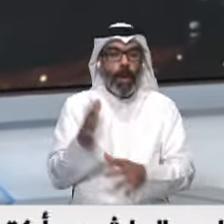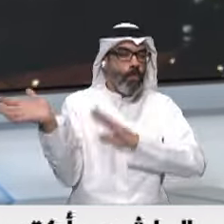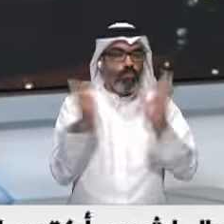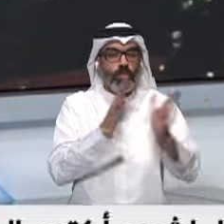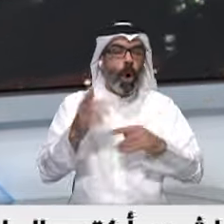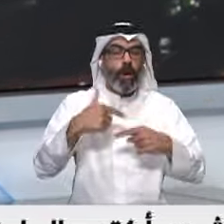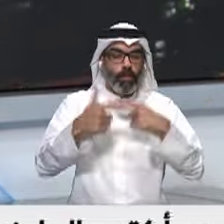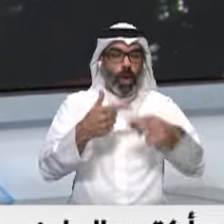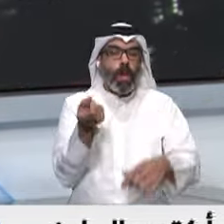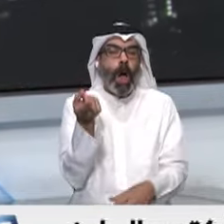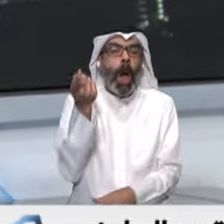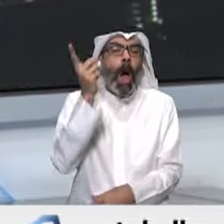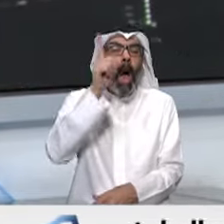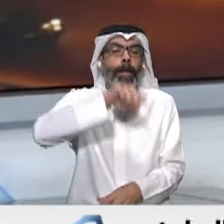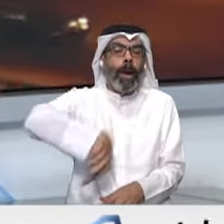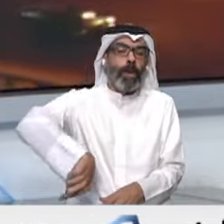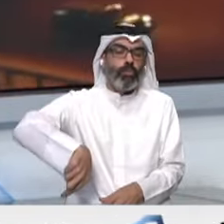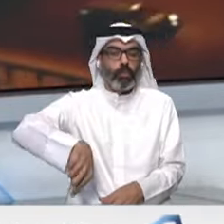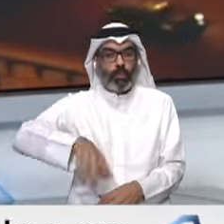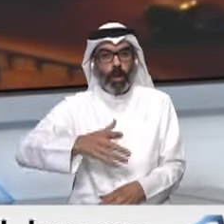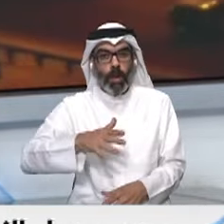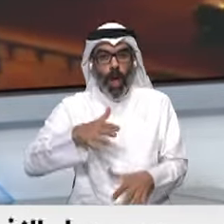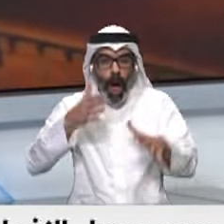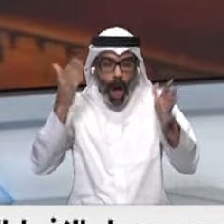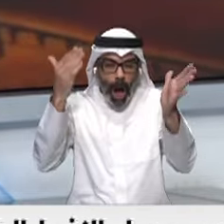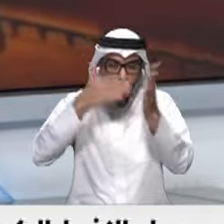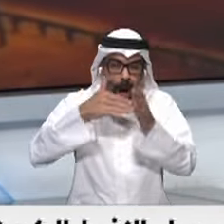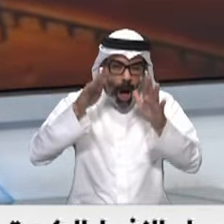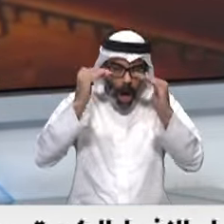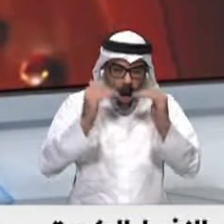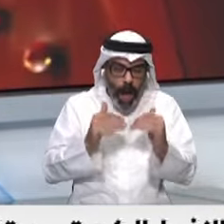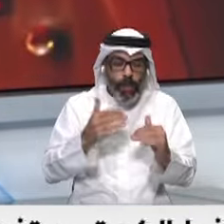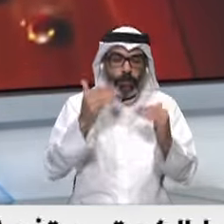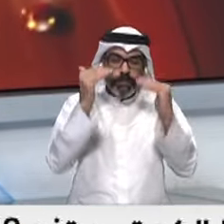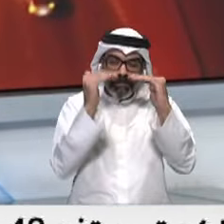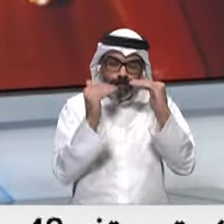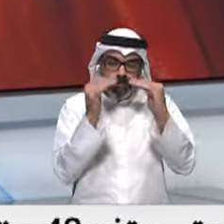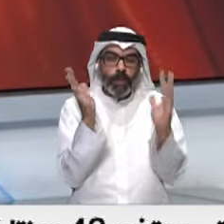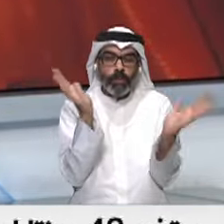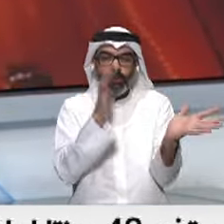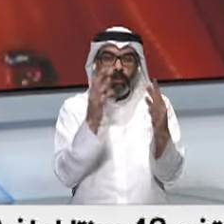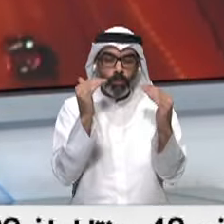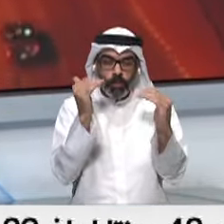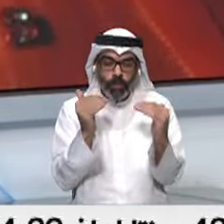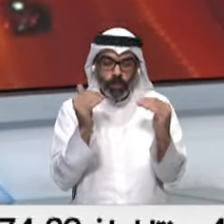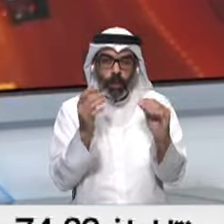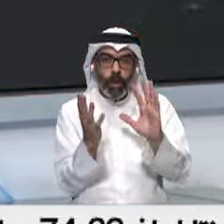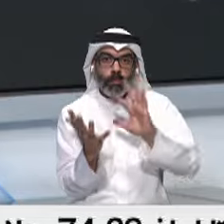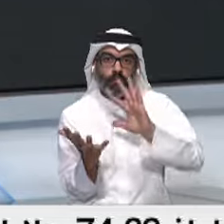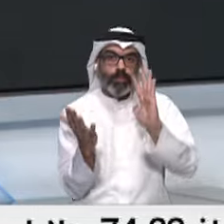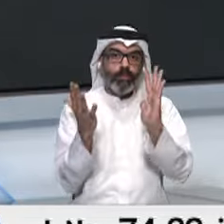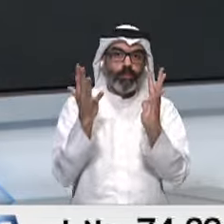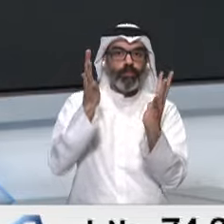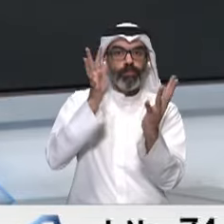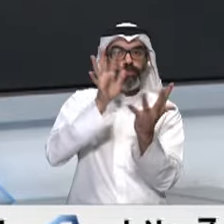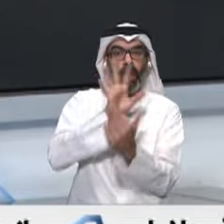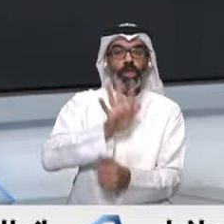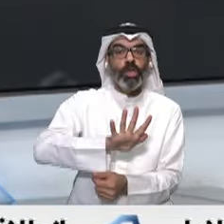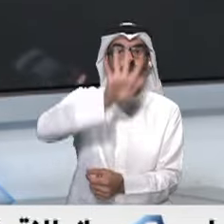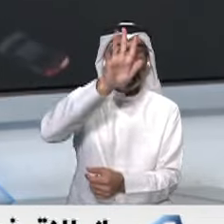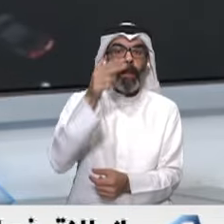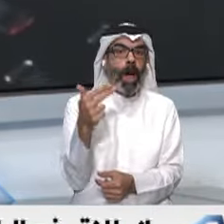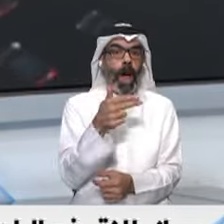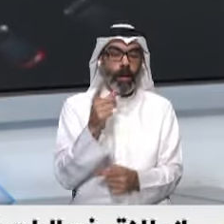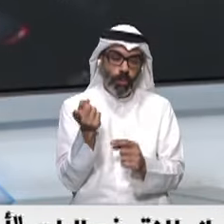يستمر حتى يوم الغد مع نهايه يوم الغد باذن الله تدريجيا راح تتراجع سرعه الرياح ويقلب الهواء الى شمالي غربي ويستمر ويانا